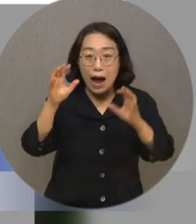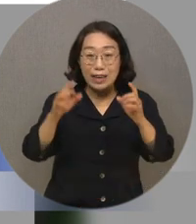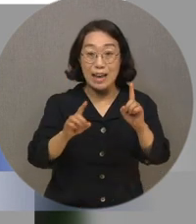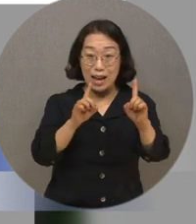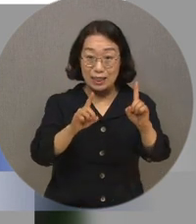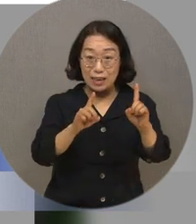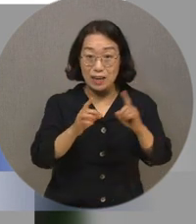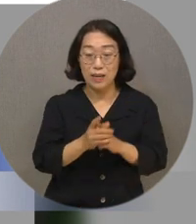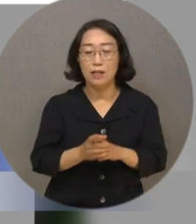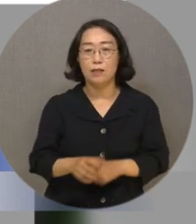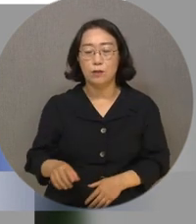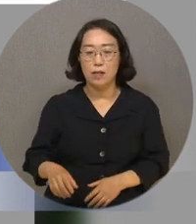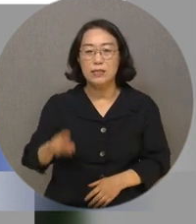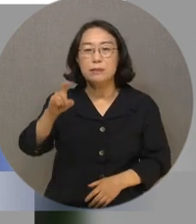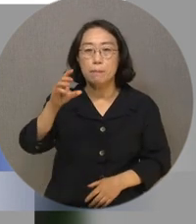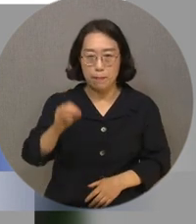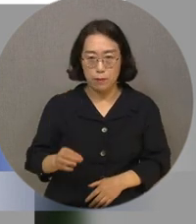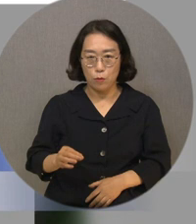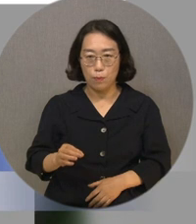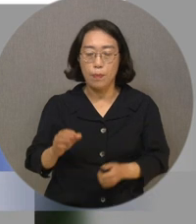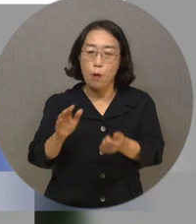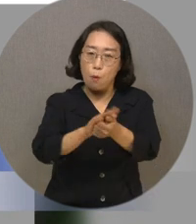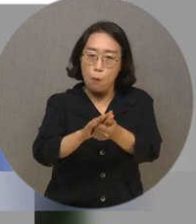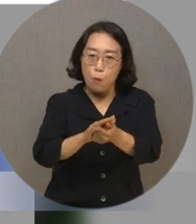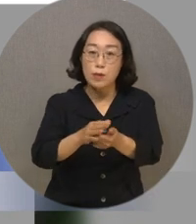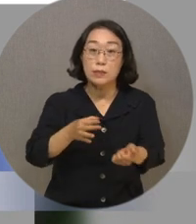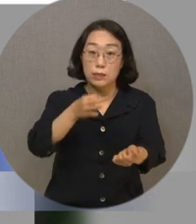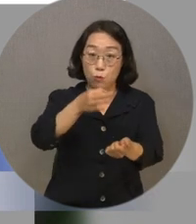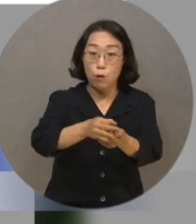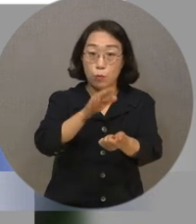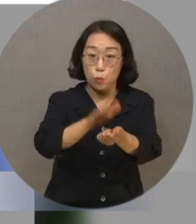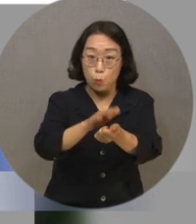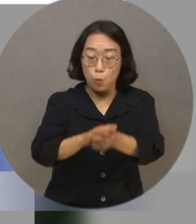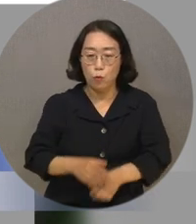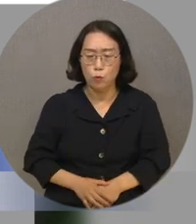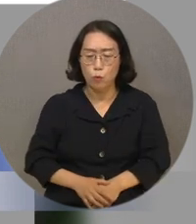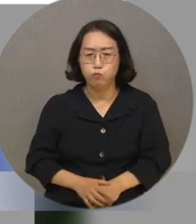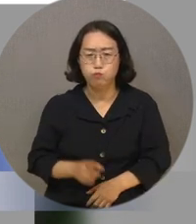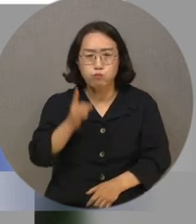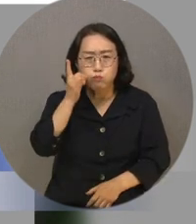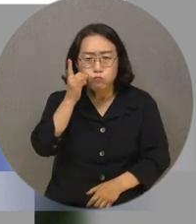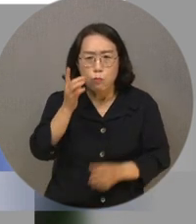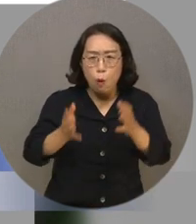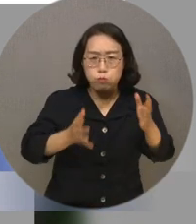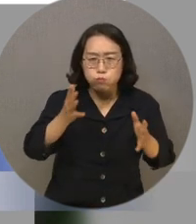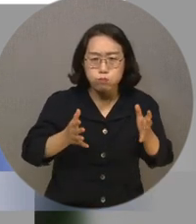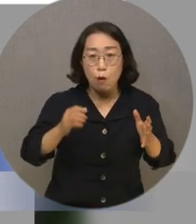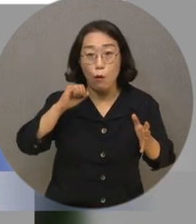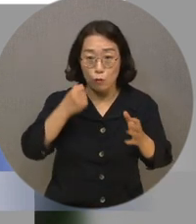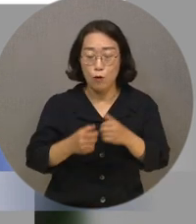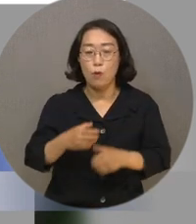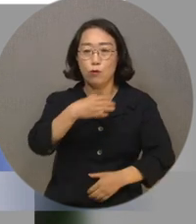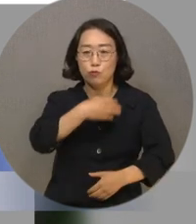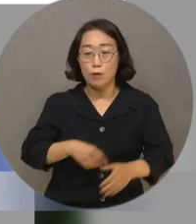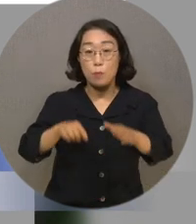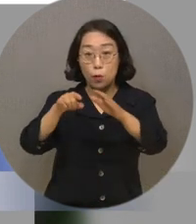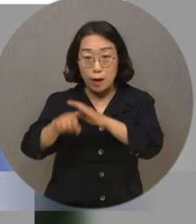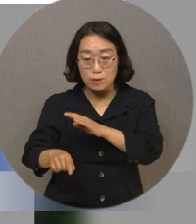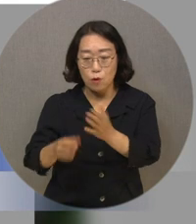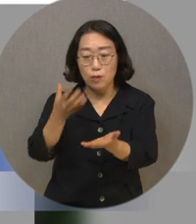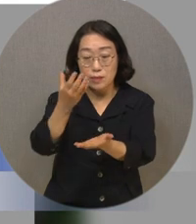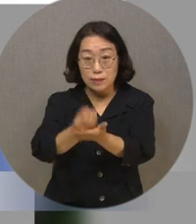한 명당 10만원의 택시 이용권을 지원하고 디지털 약자의 경우 동 주민센터를 통해 택시